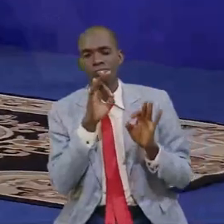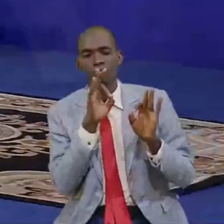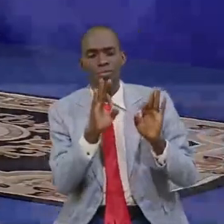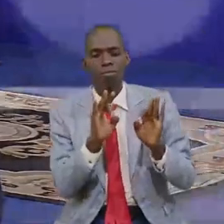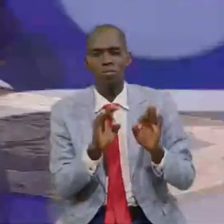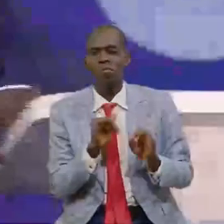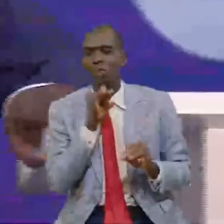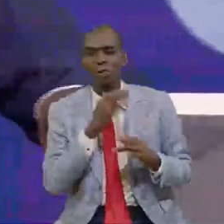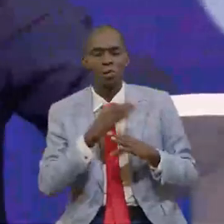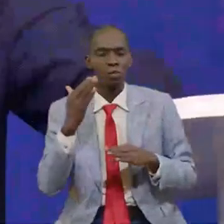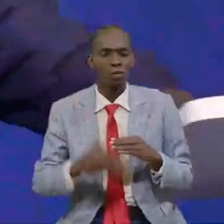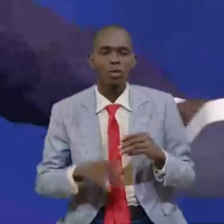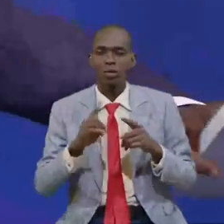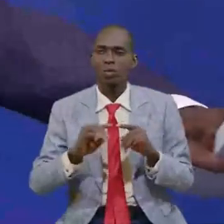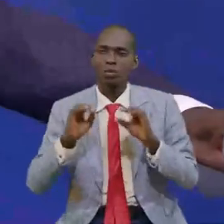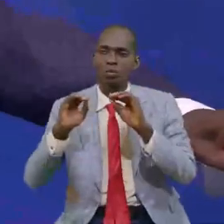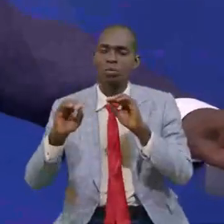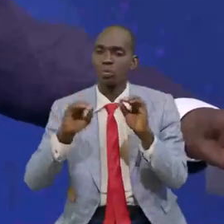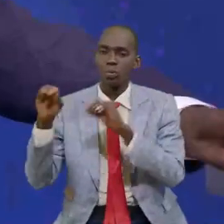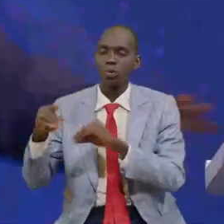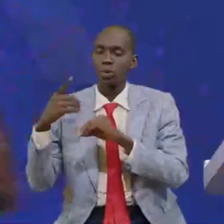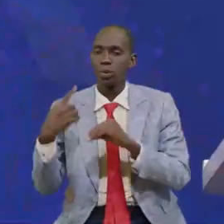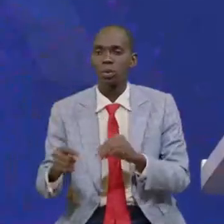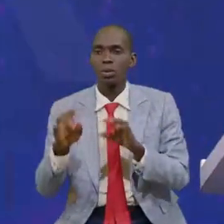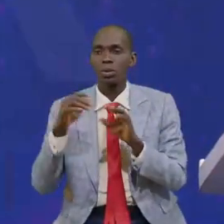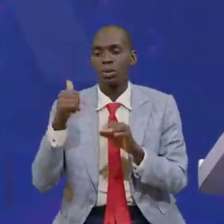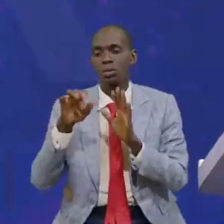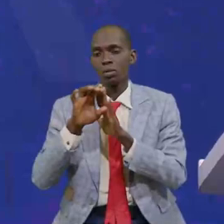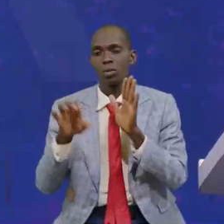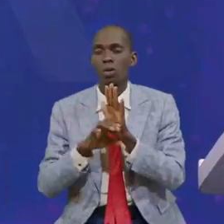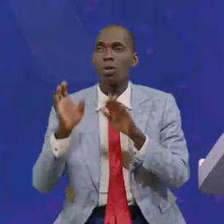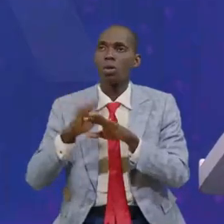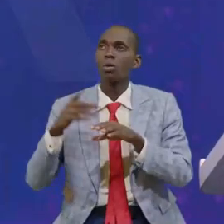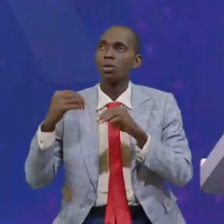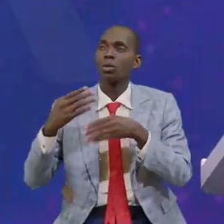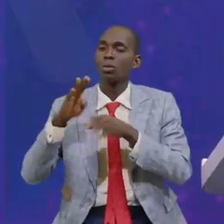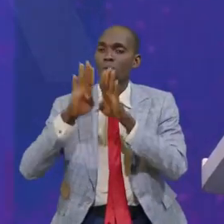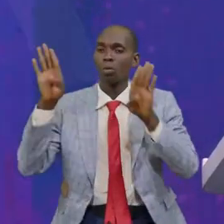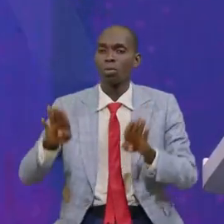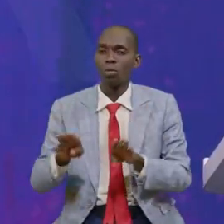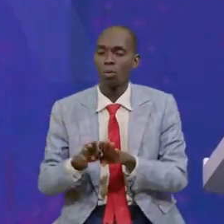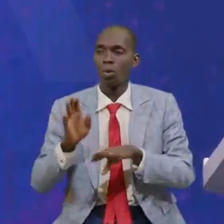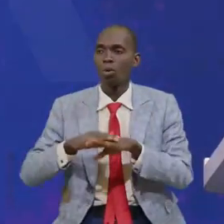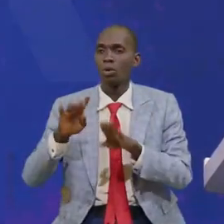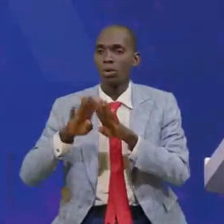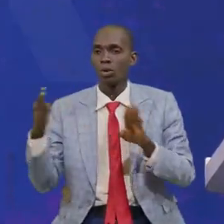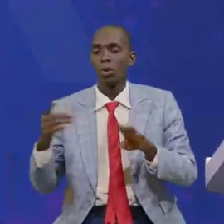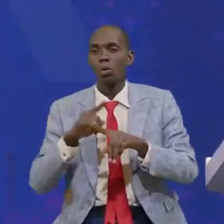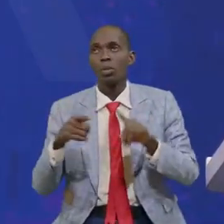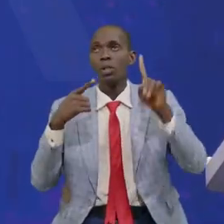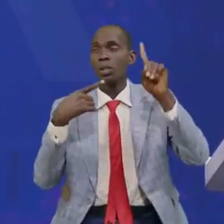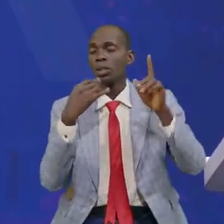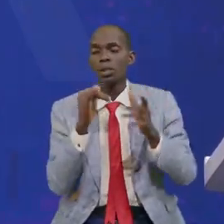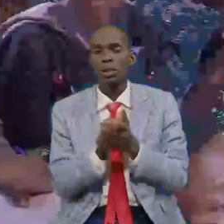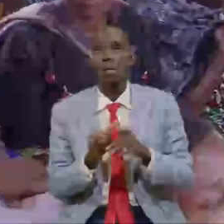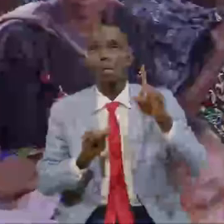pas efficace de mettre ça au mur. Sur une porte, n'importe où. Mais maintenant, je crierai, mettrai